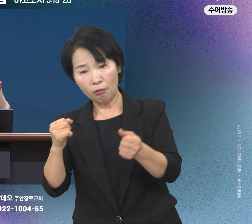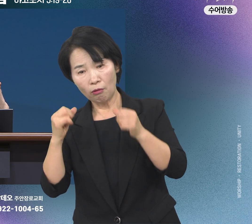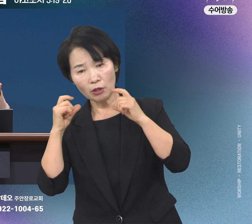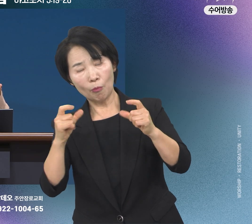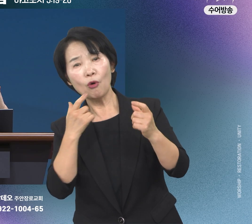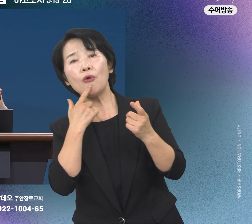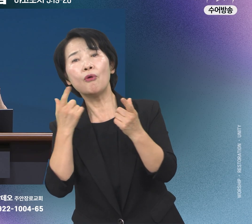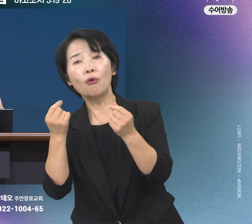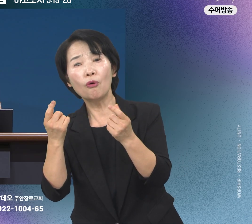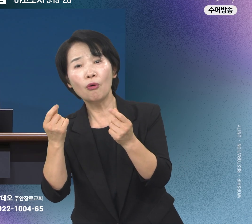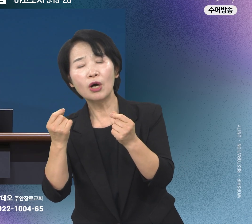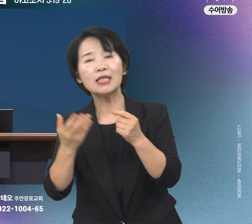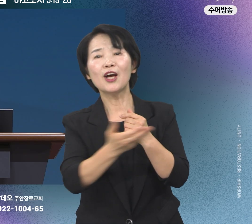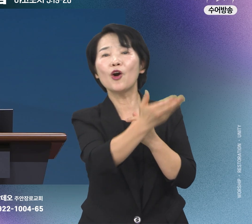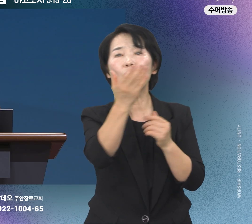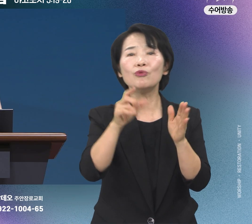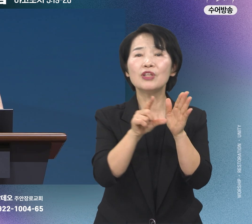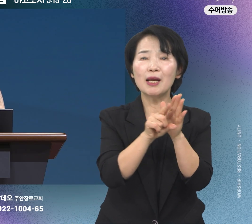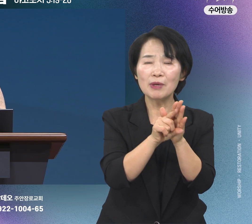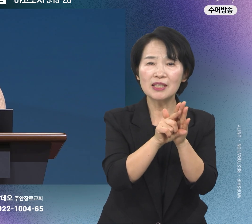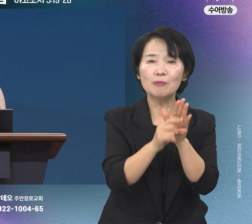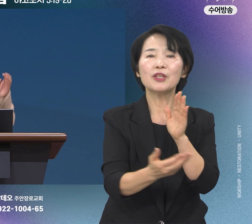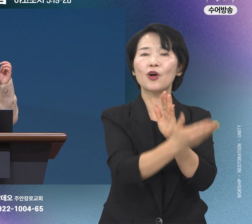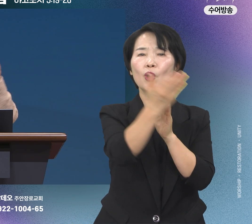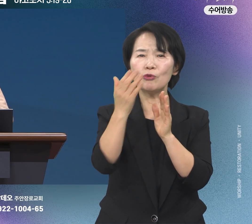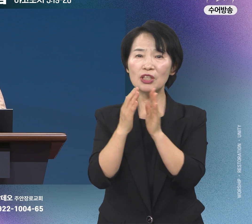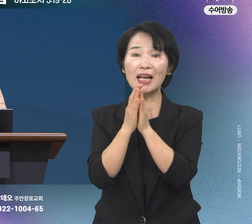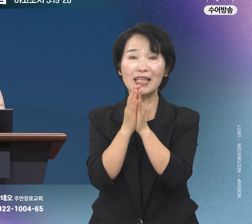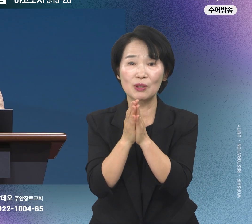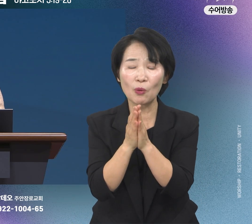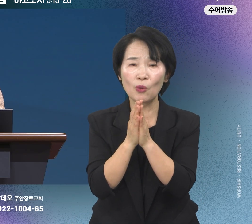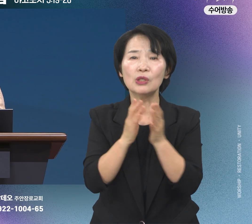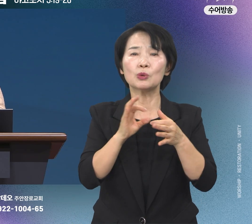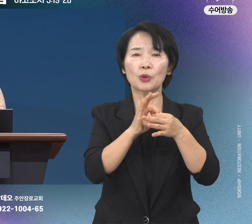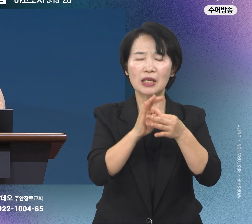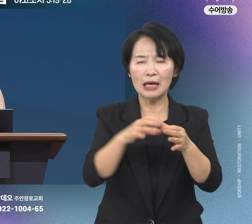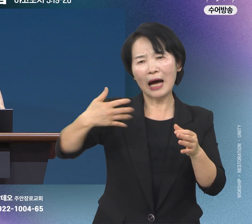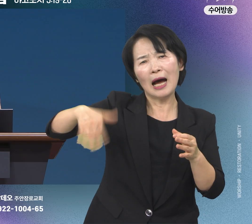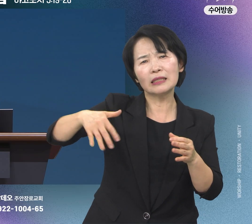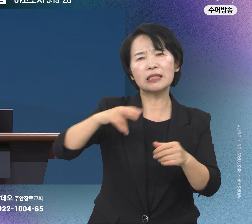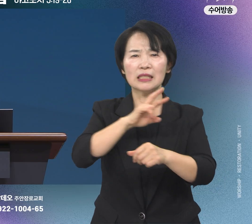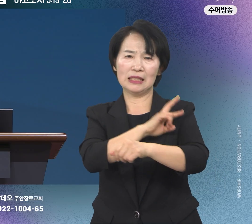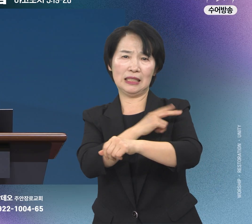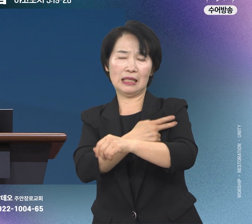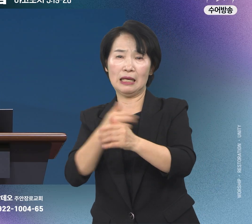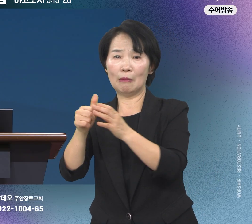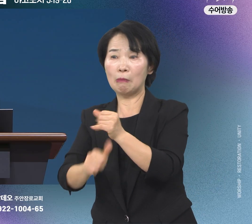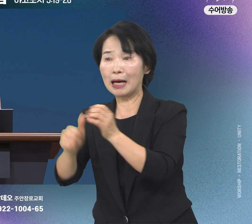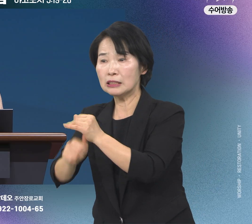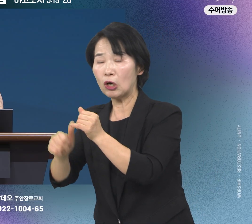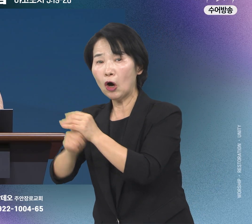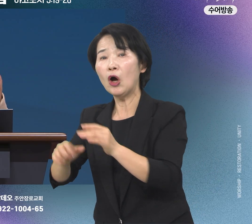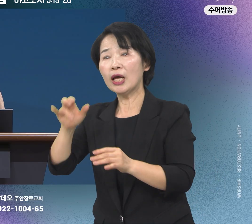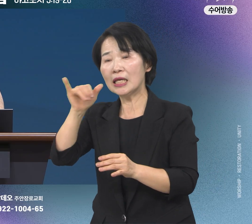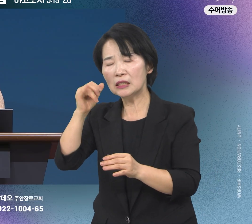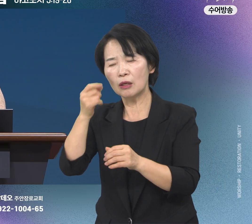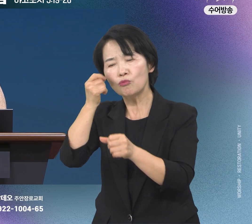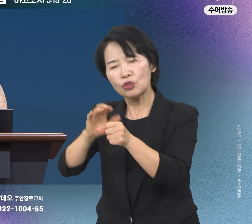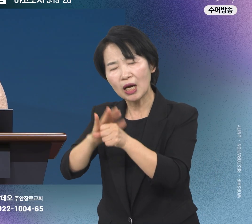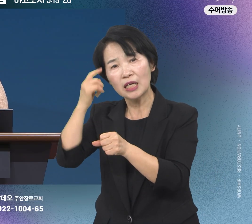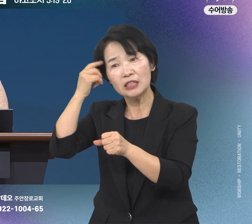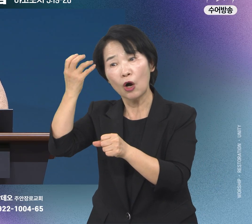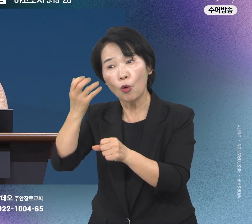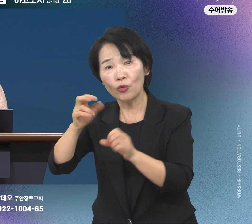기도와 여러분들의 믿음을 보시고 아직까지 이단에 빠져있는 그 불쌍한 영혼들이 다시 하나님 앞에